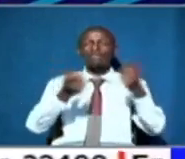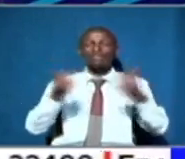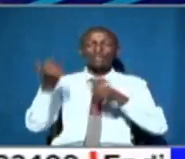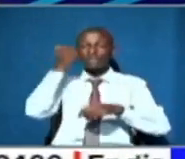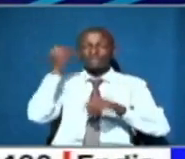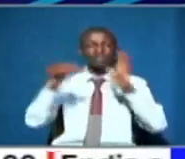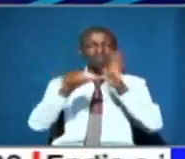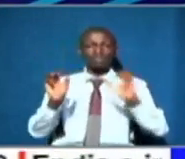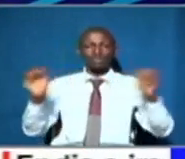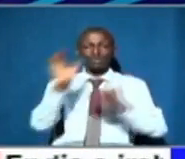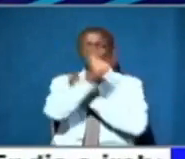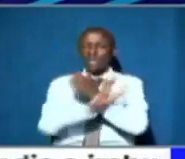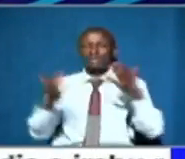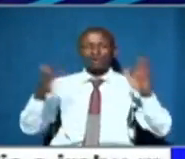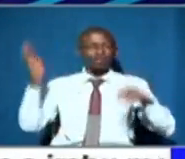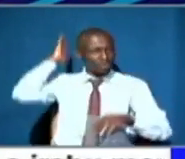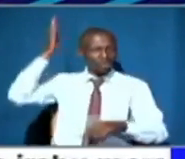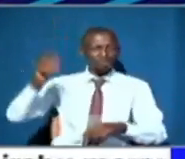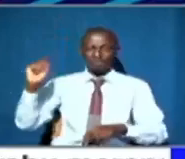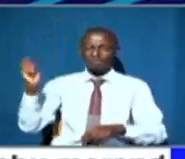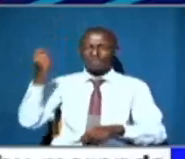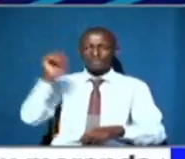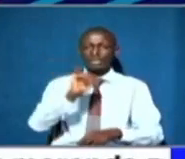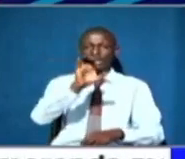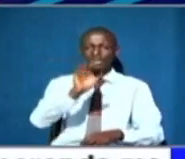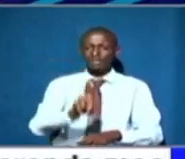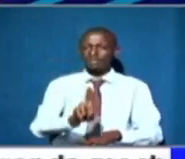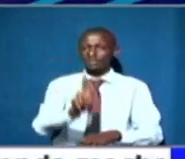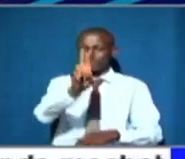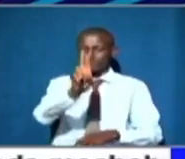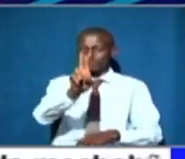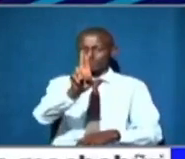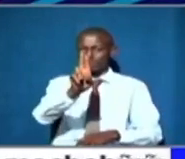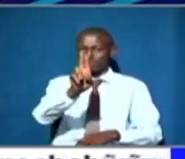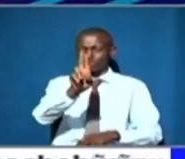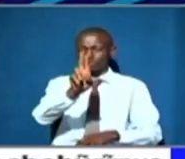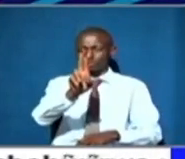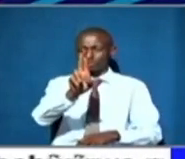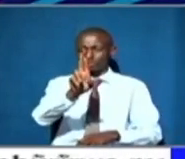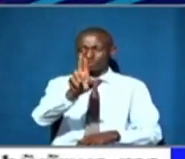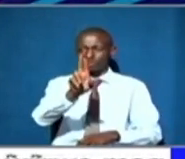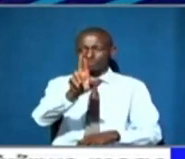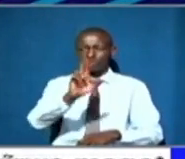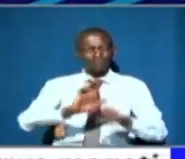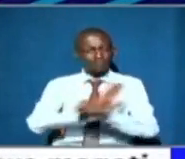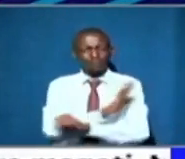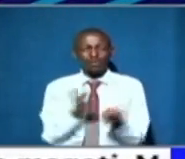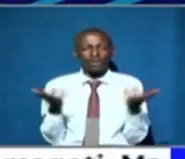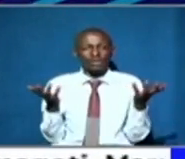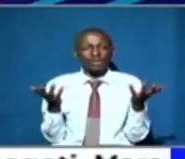muthamaki no fururi agweka atia akuhigwa ICU mundu gwitwo Jenga nejihuru